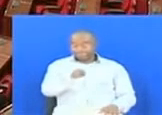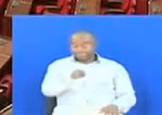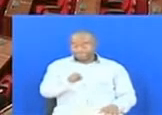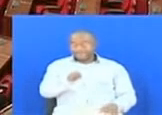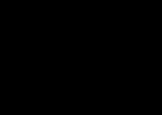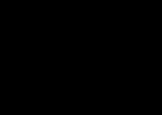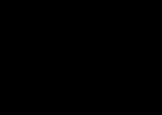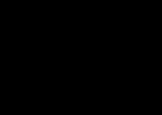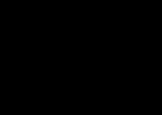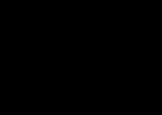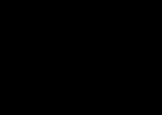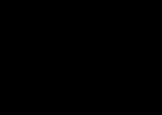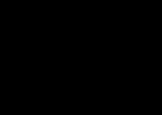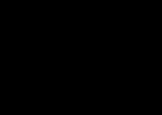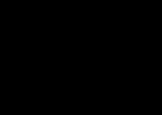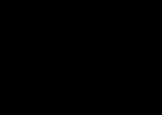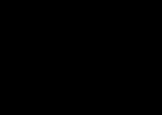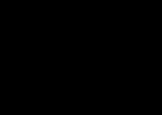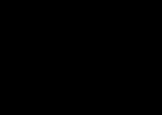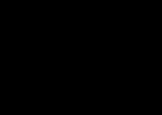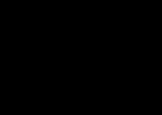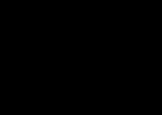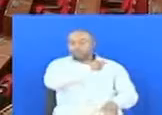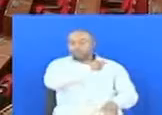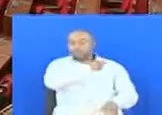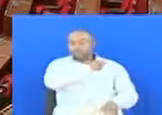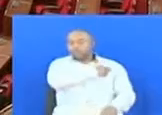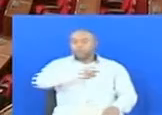kumpongeza Mheshimiwa Rais